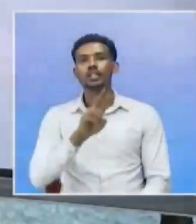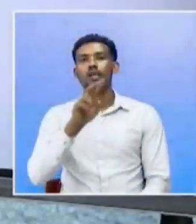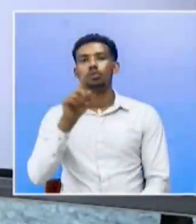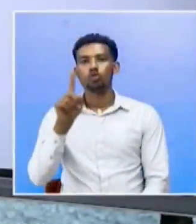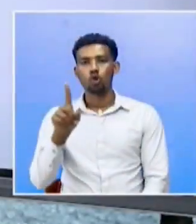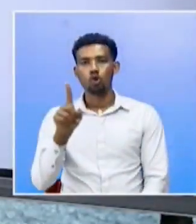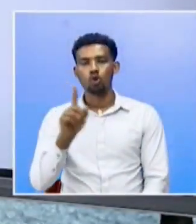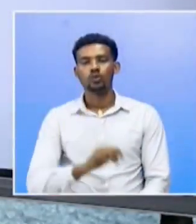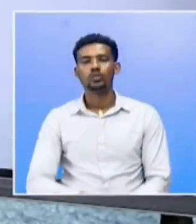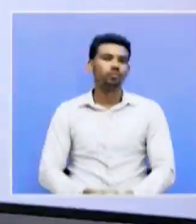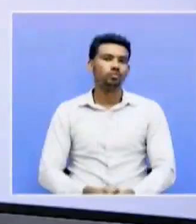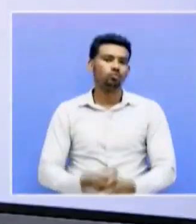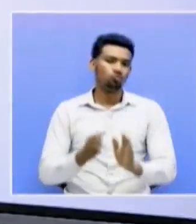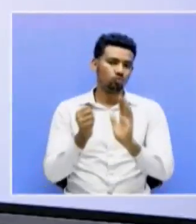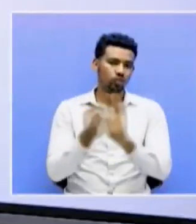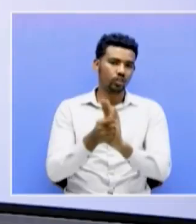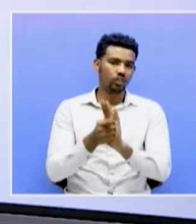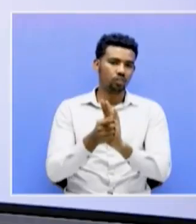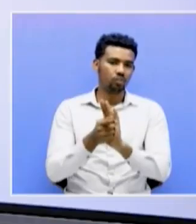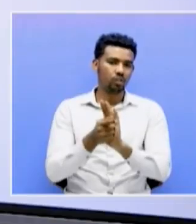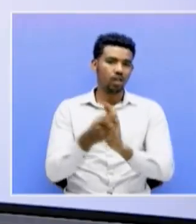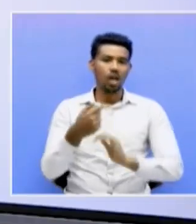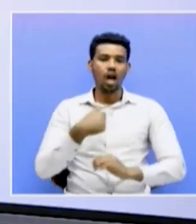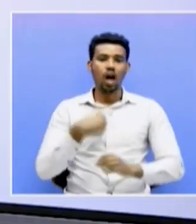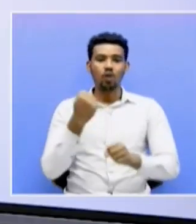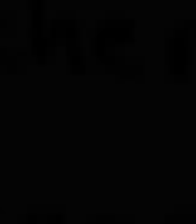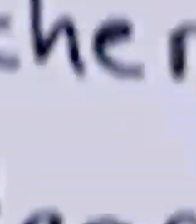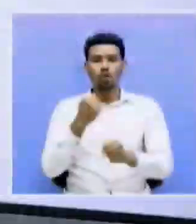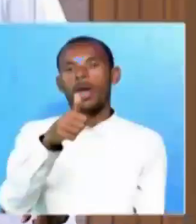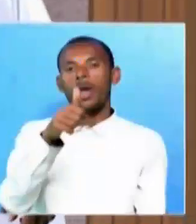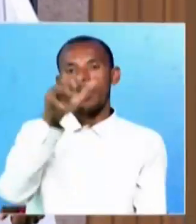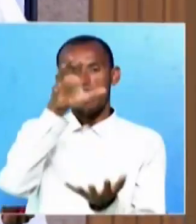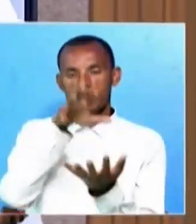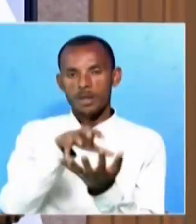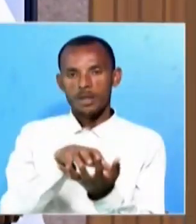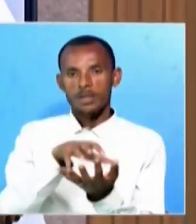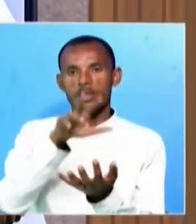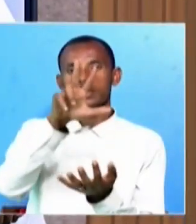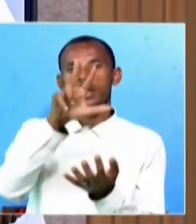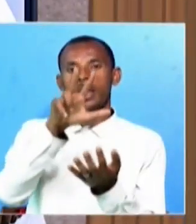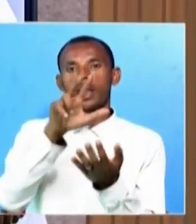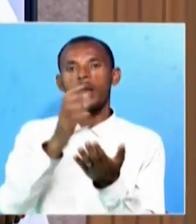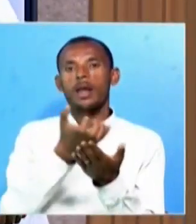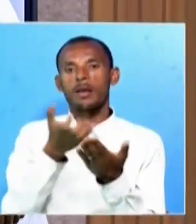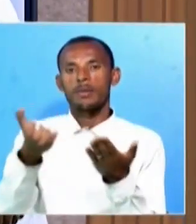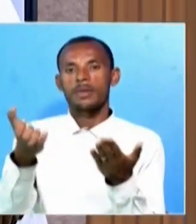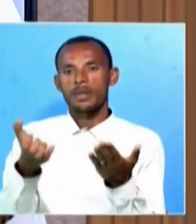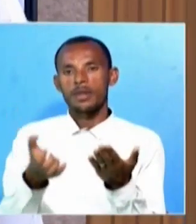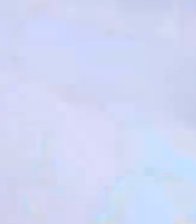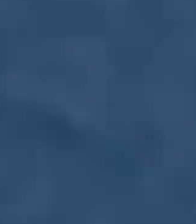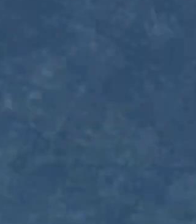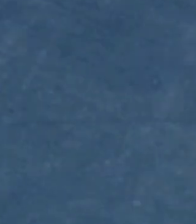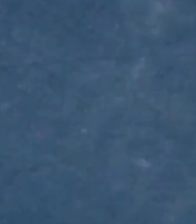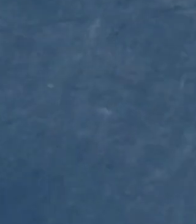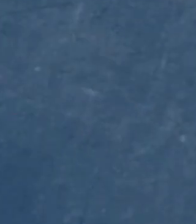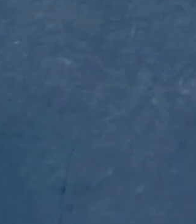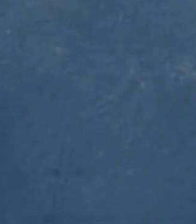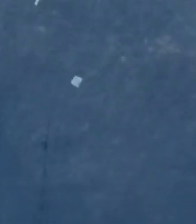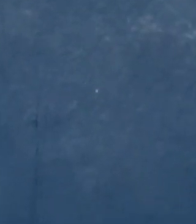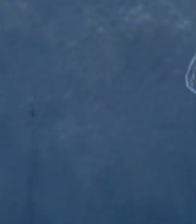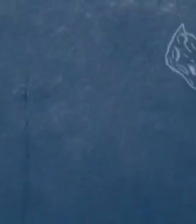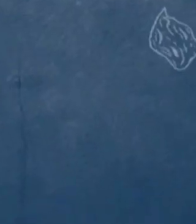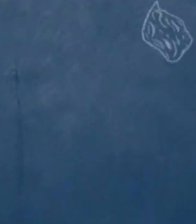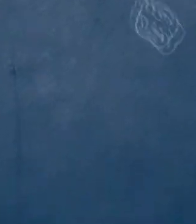sanbata xiqqaa fi dilbata, ganama sa'aatii 2 hanga guyyaa sa'aatii 6tti, chaanaalii EMN Pilaasin isin biraan geenya. Barnoota dabalataa tamsaasa